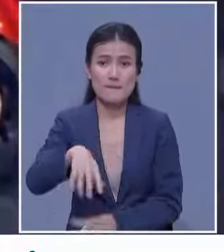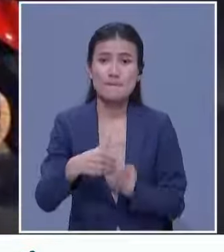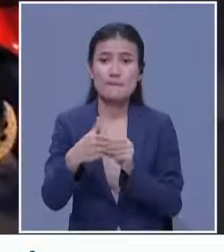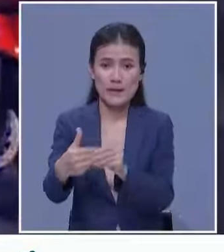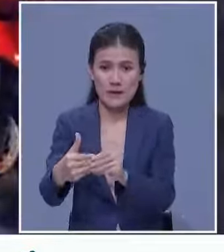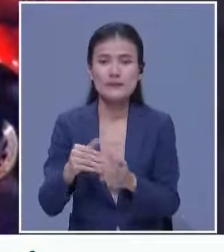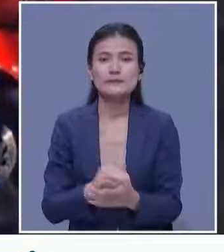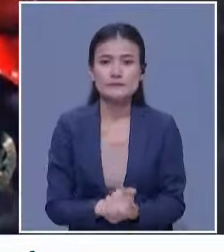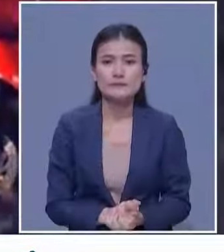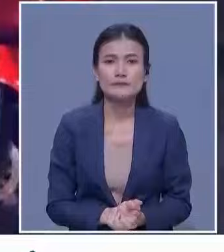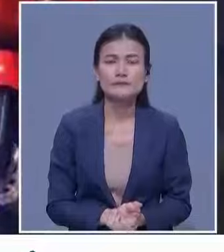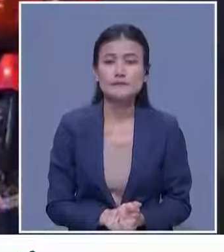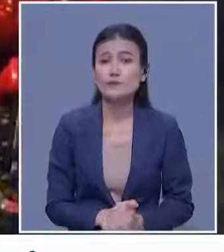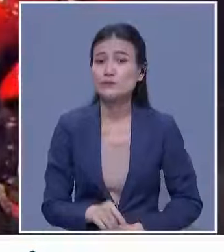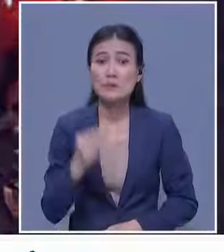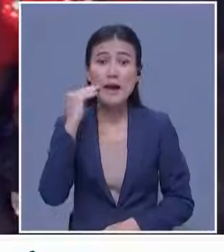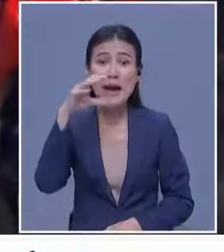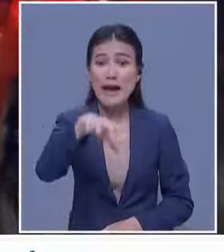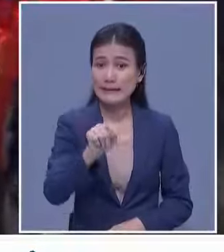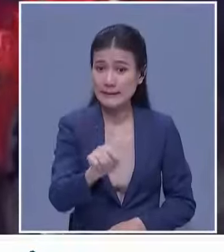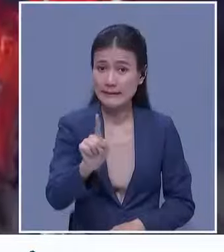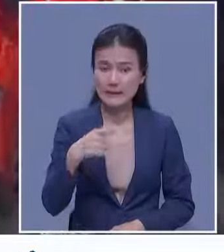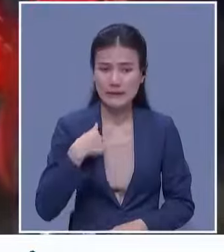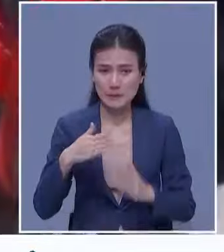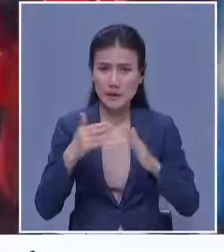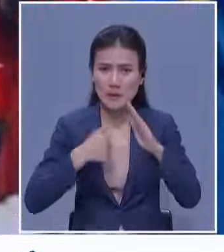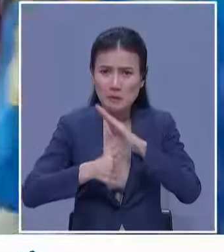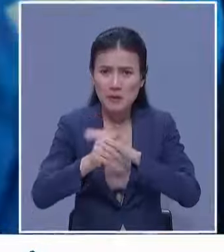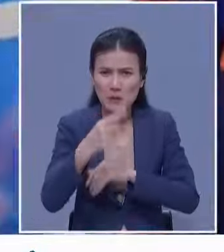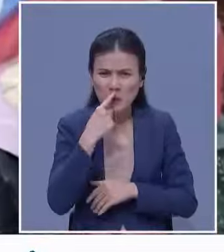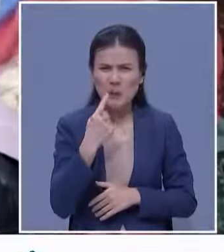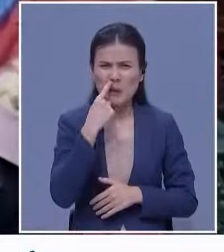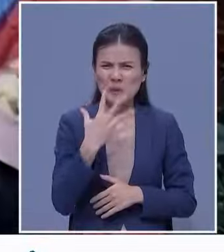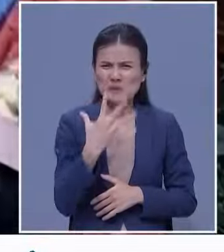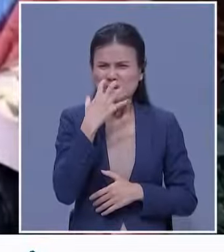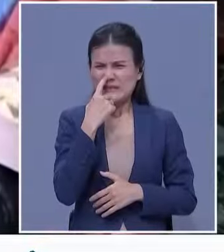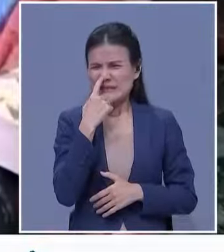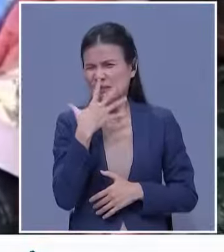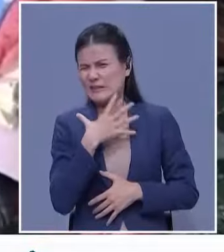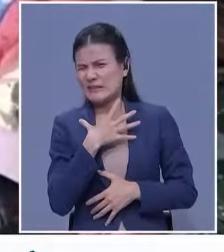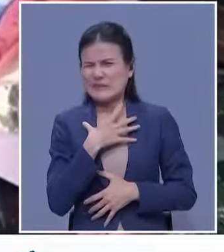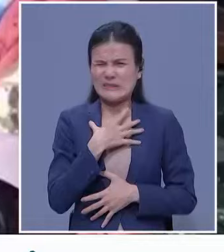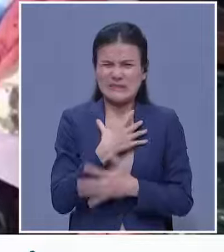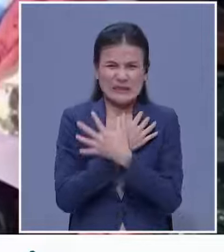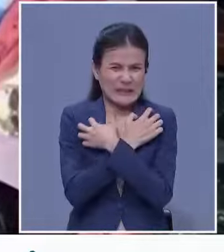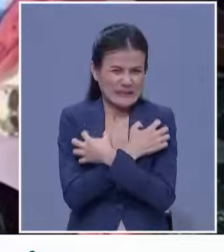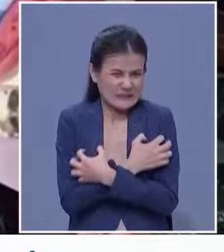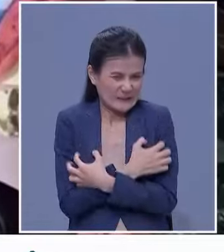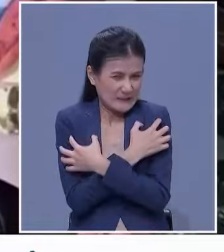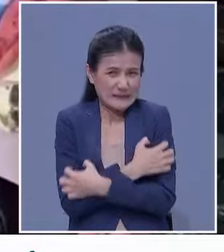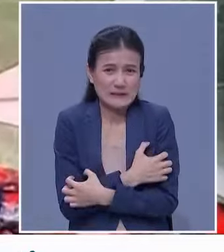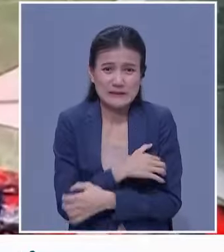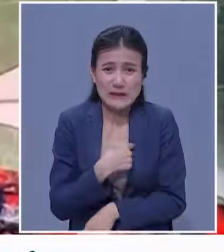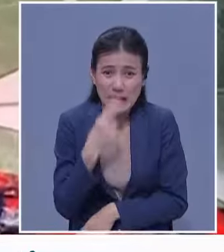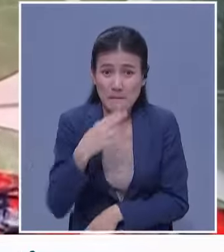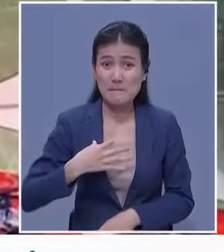ะครับในที่เกิดเหตุเนี่ยเจ้าหน้าที่บอกเลยว่าเข้าไปถึงปุ๊บมีกลิ่นแสบจมูกแล้วคันไปทั้งตัวไปเจอผ้าที่ถูกละ